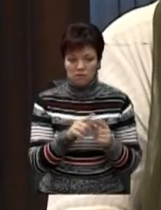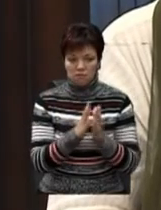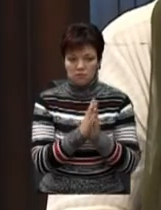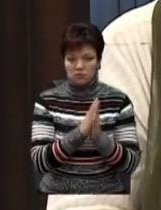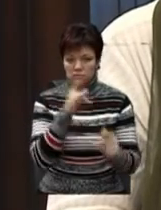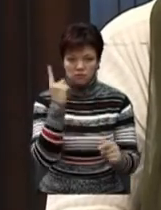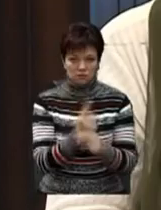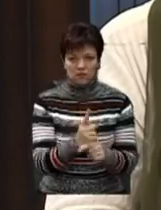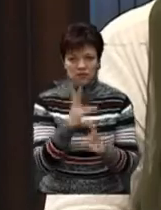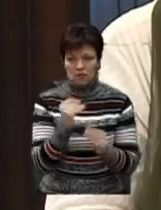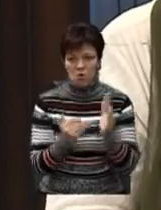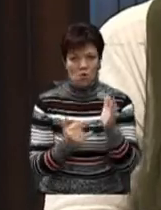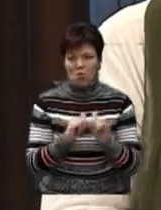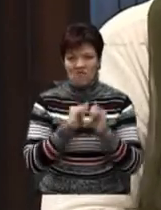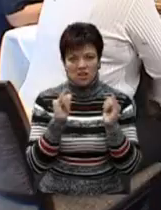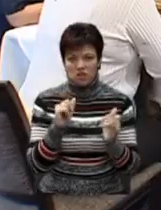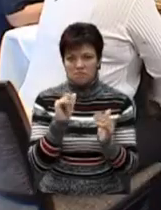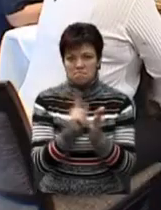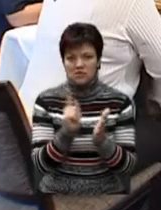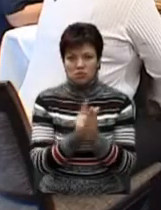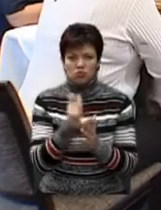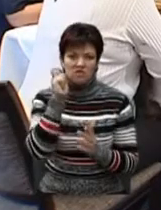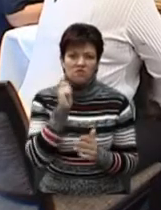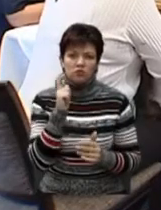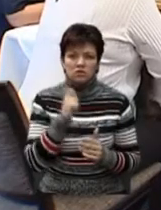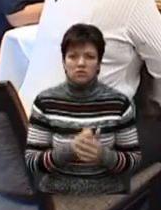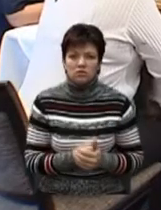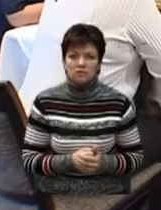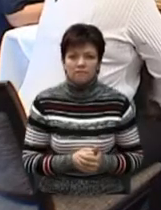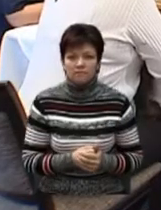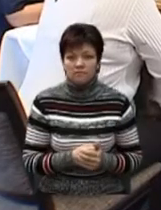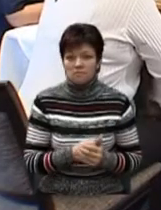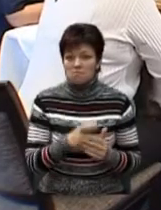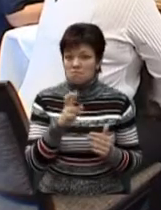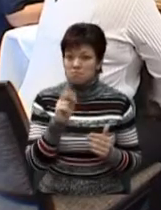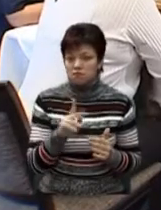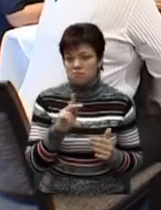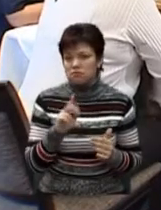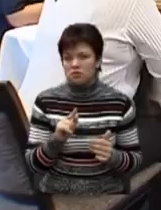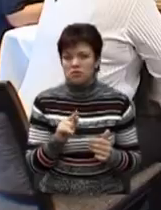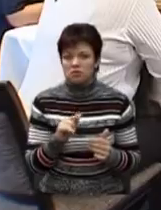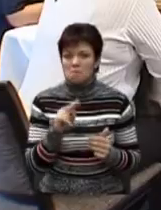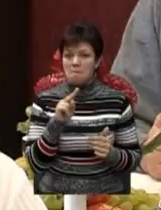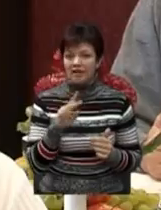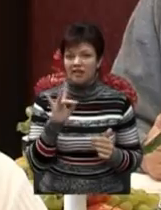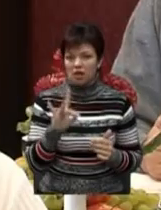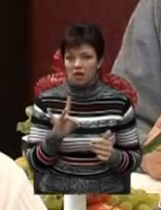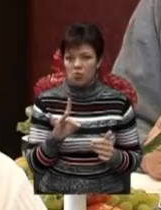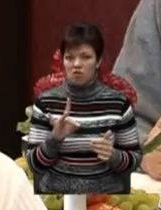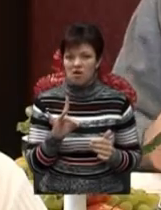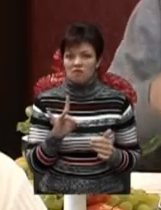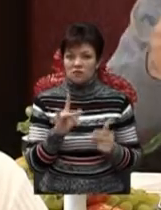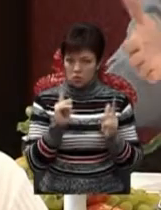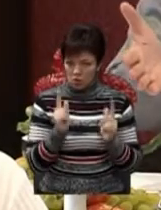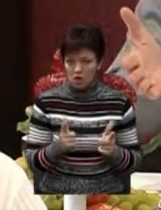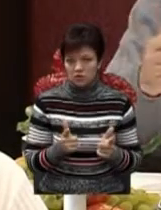мораторий, не увеличить пенсионный срок для женщин. И если бы уважаемая партия регионов каким-то образом хотела бы отреагировать так, потому что